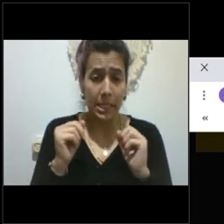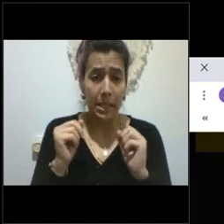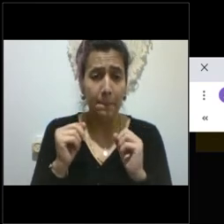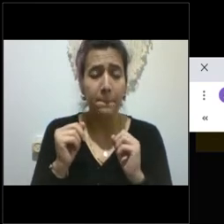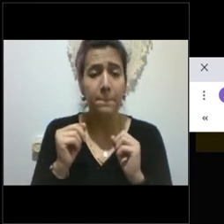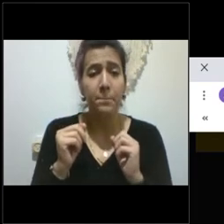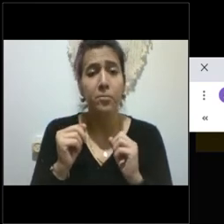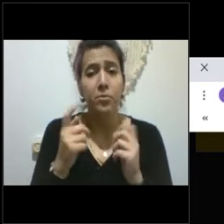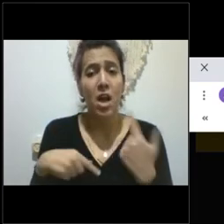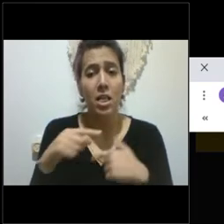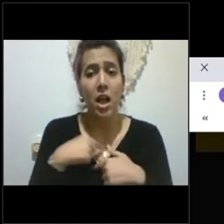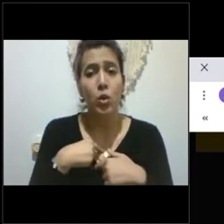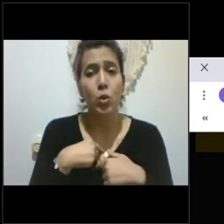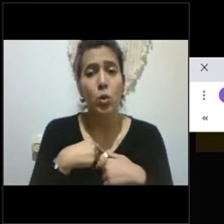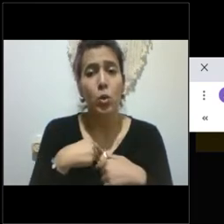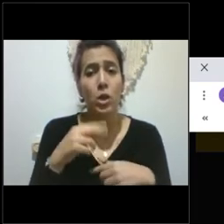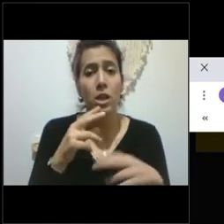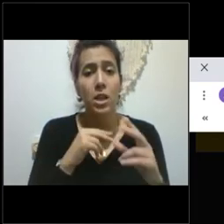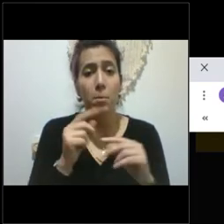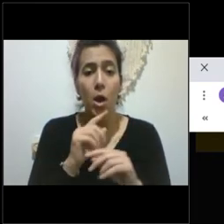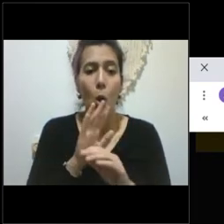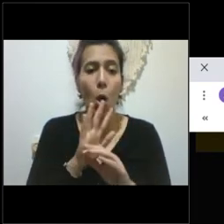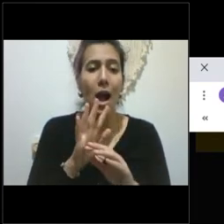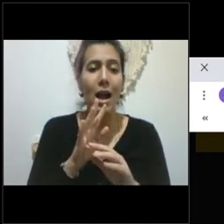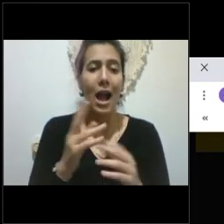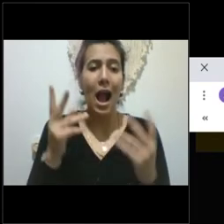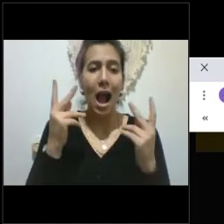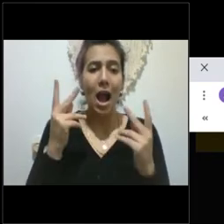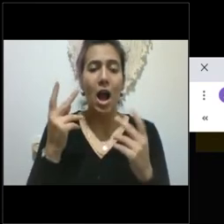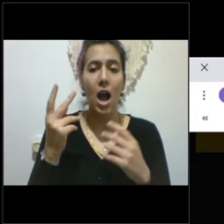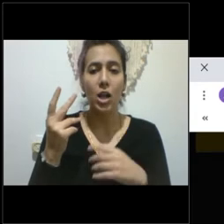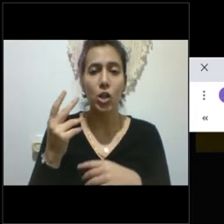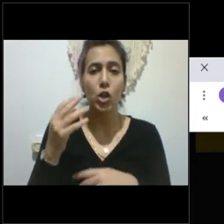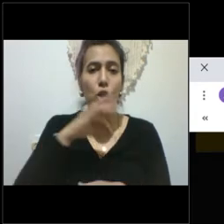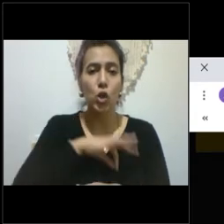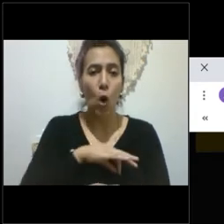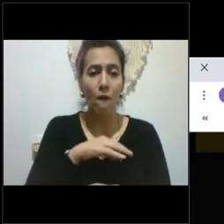ונדבר לא רק על הערכת שווי שיפוץ, אלא על הבחירת חומרים תכלס,